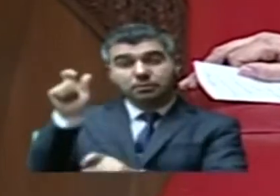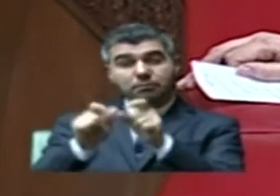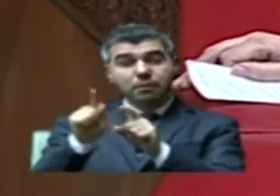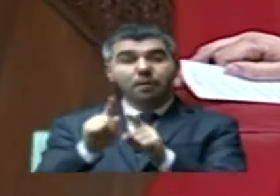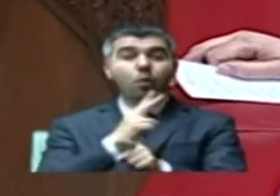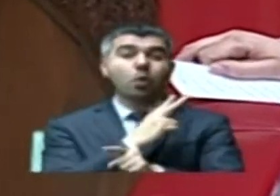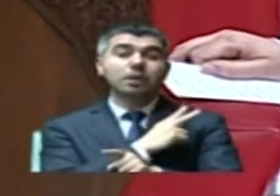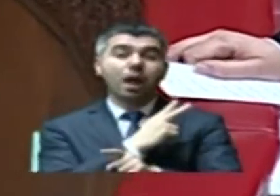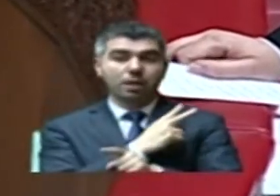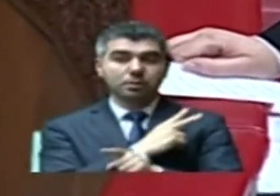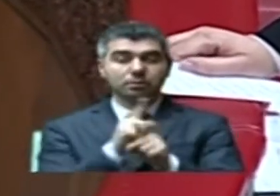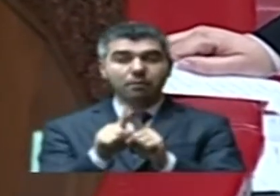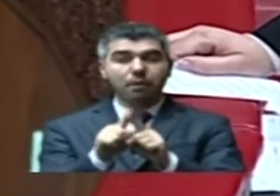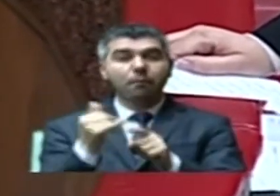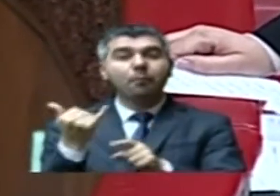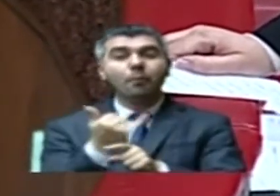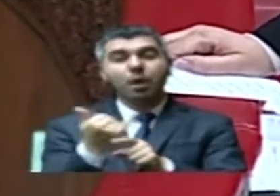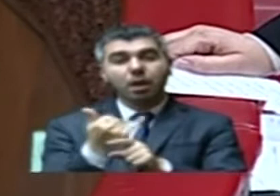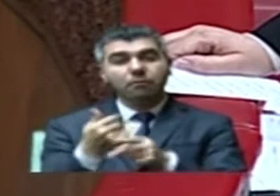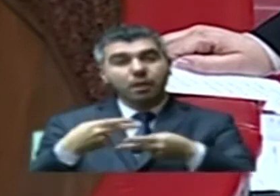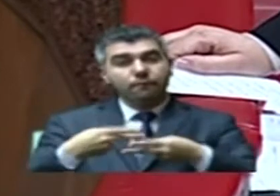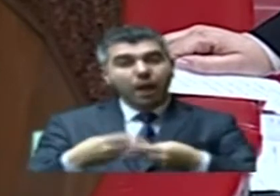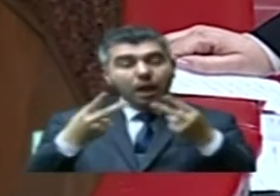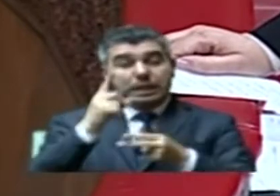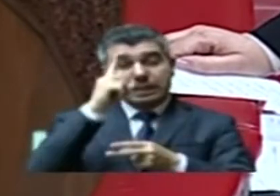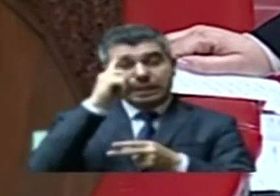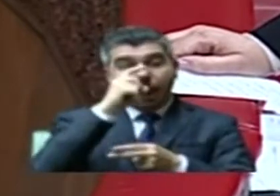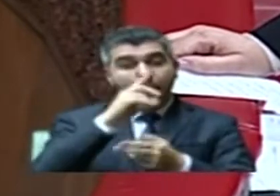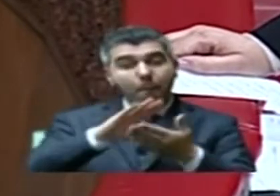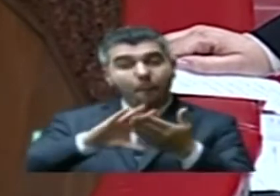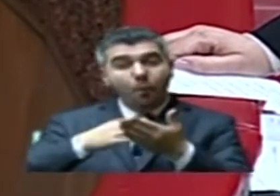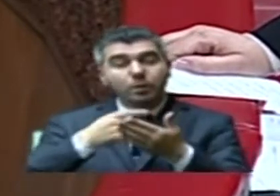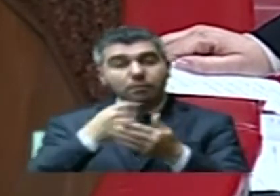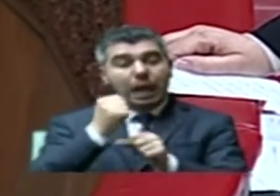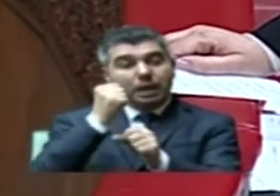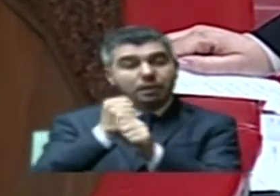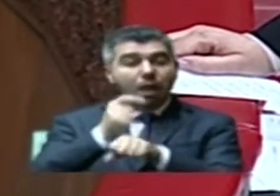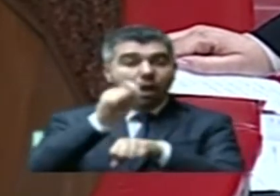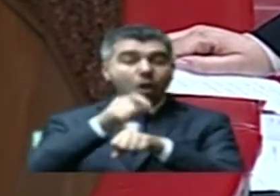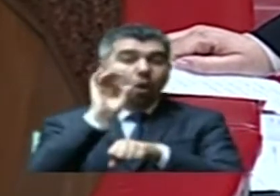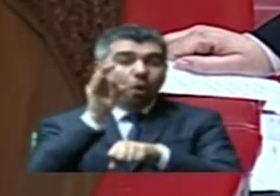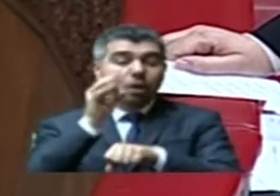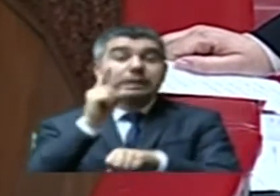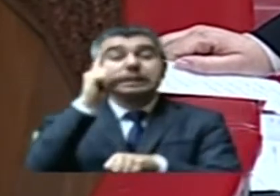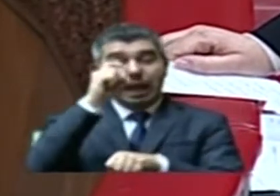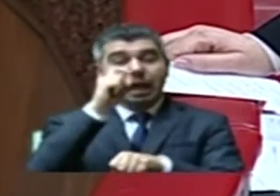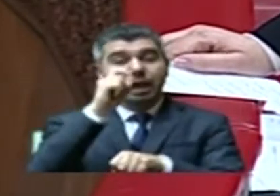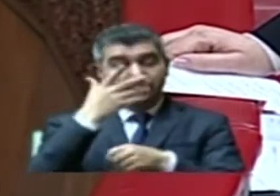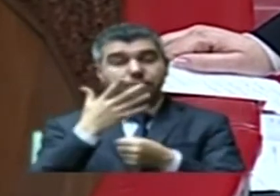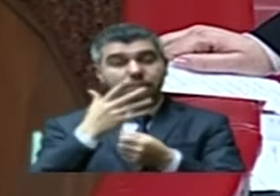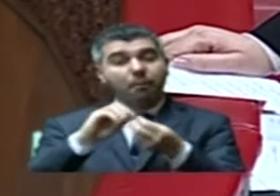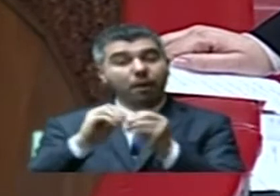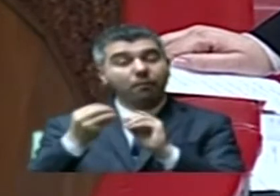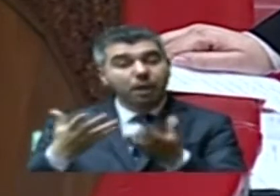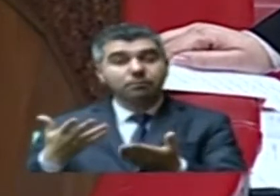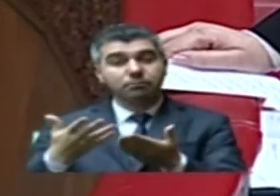على هذه المعارض على ضروره التعريف ببعض المخاطر اللي يمكن يتلقاوها الصناعيه في العمل ديالهم. هذا بطبيعه الحال لا يمنع